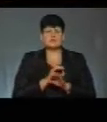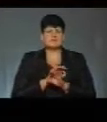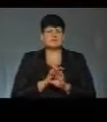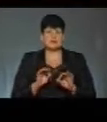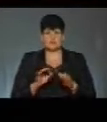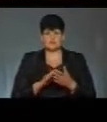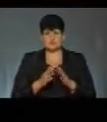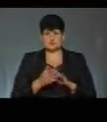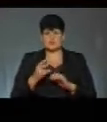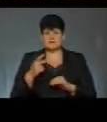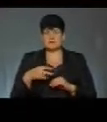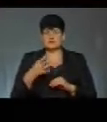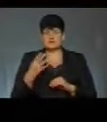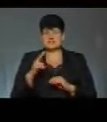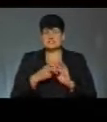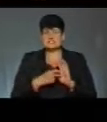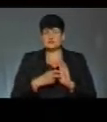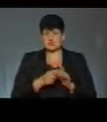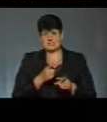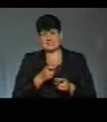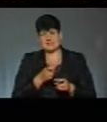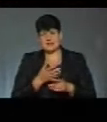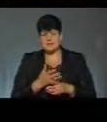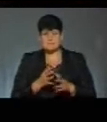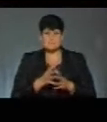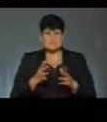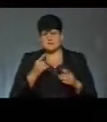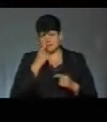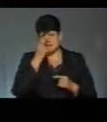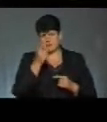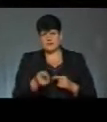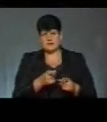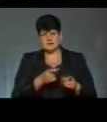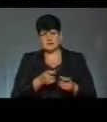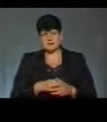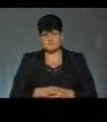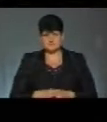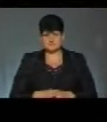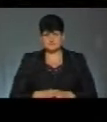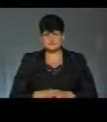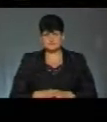стані. 24-700 стріляє, максимальна дальність стрільби.